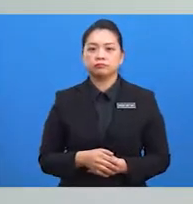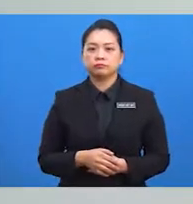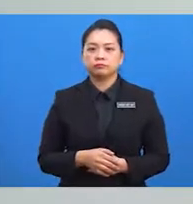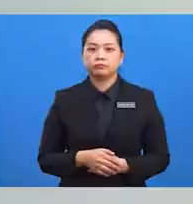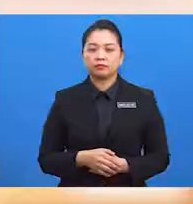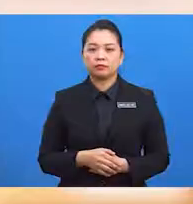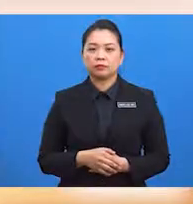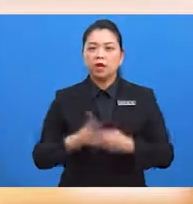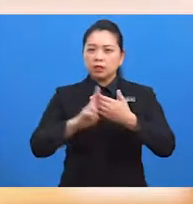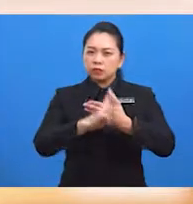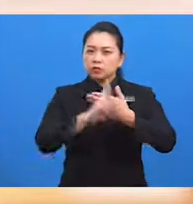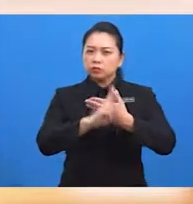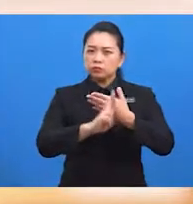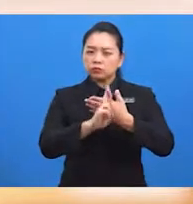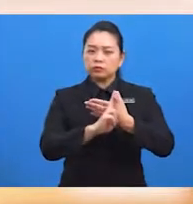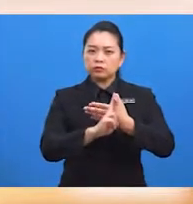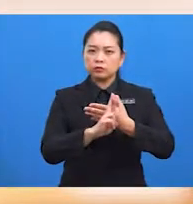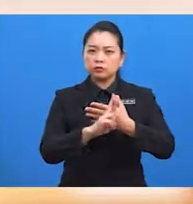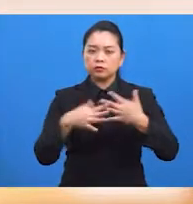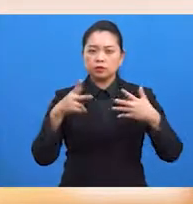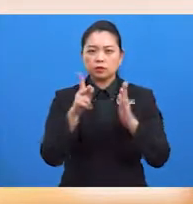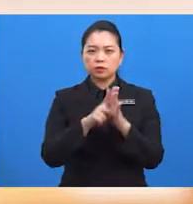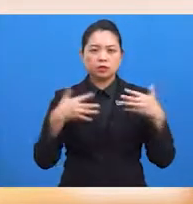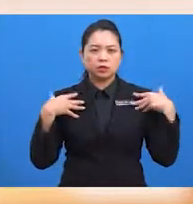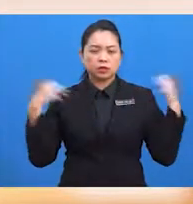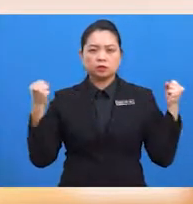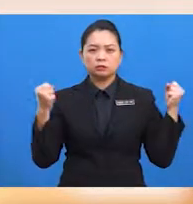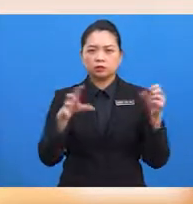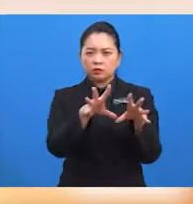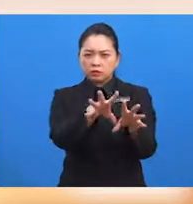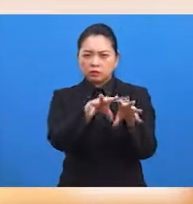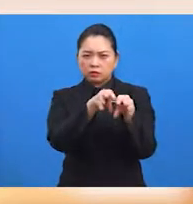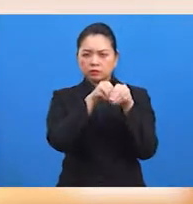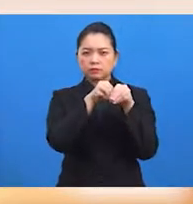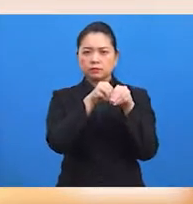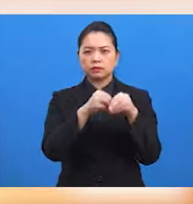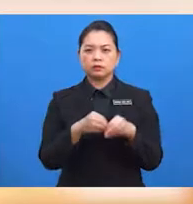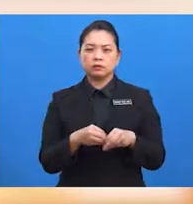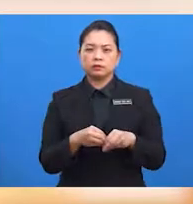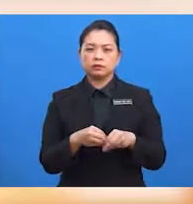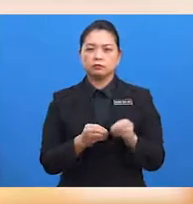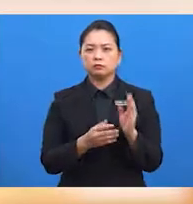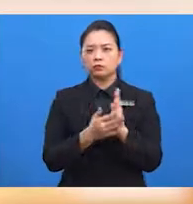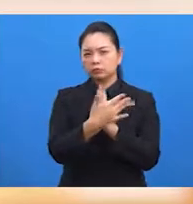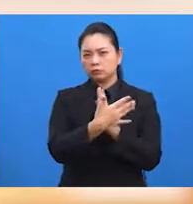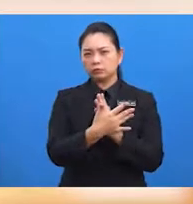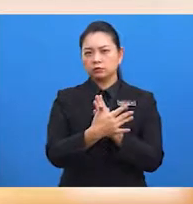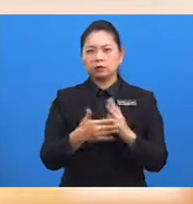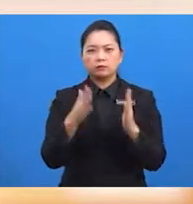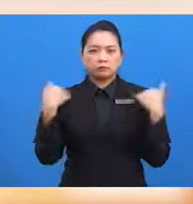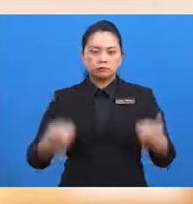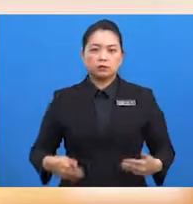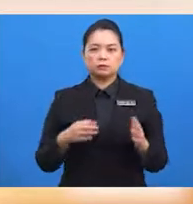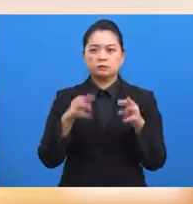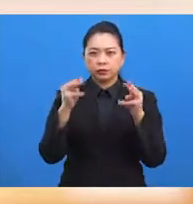resiko kesehatan terhadap penyerapan Sinar anak mengayun oleh pada manusia dipengaruhi